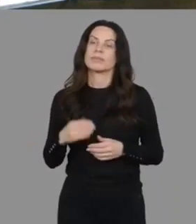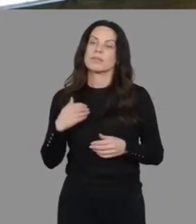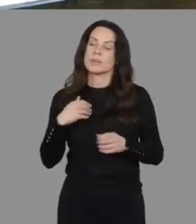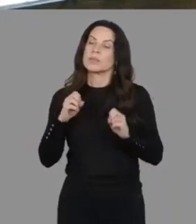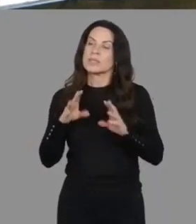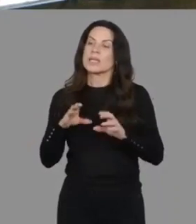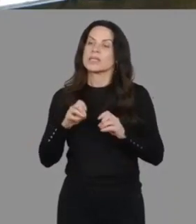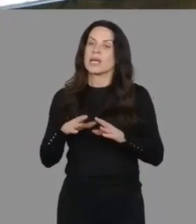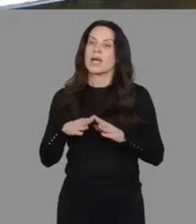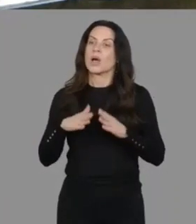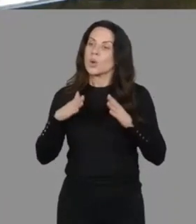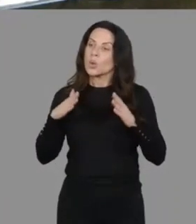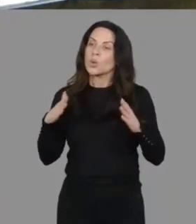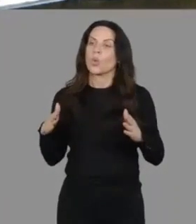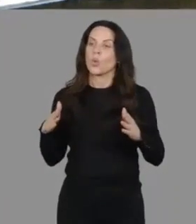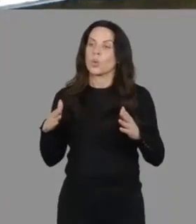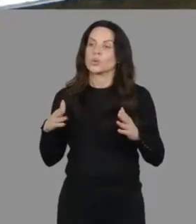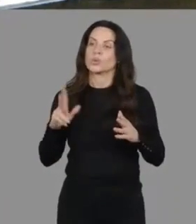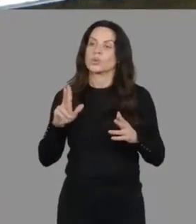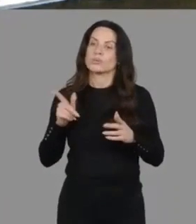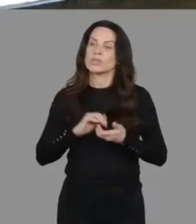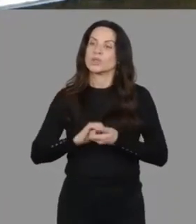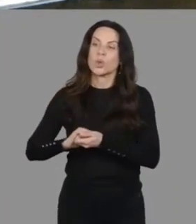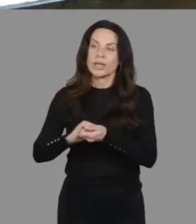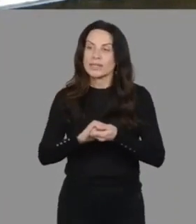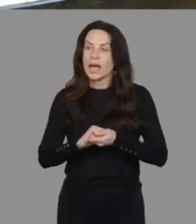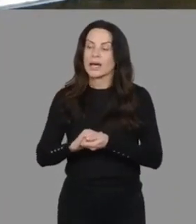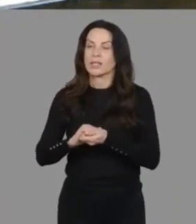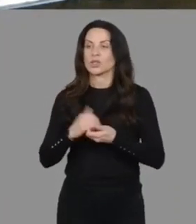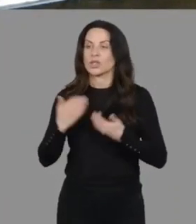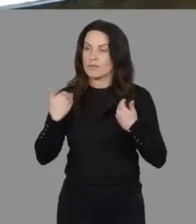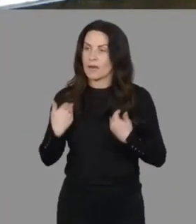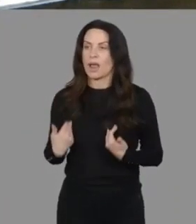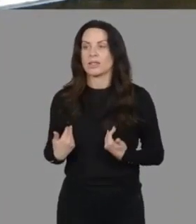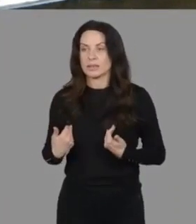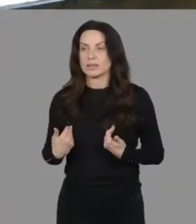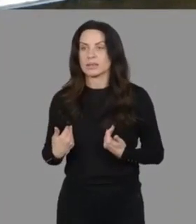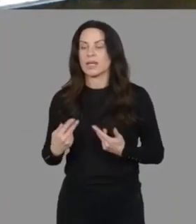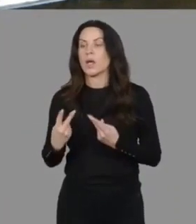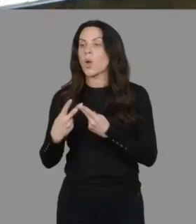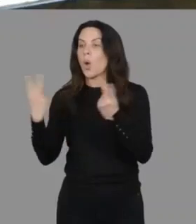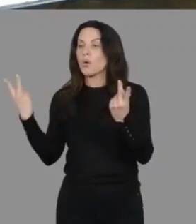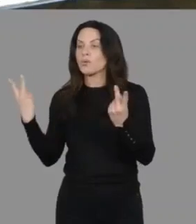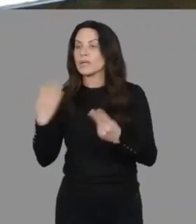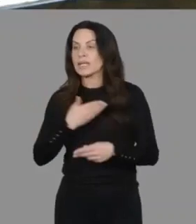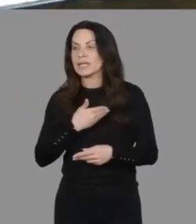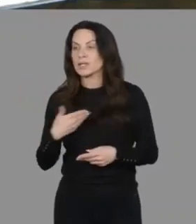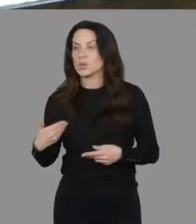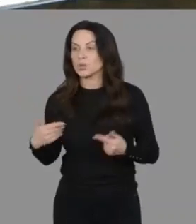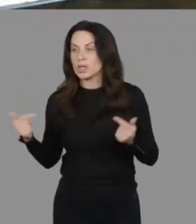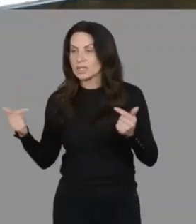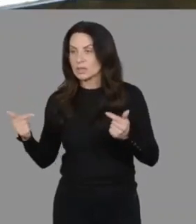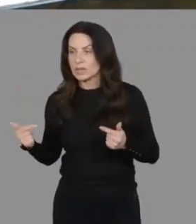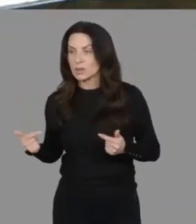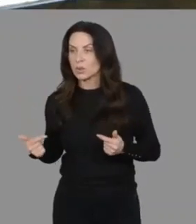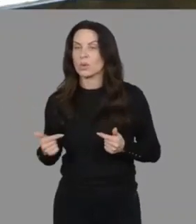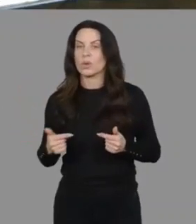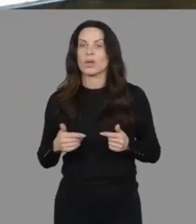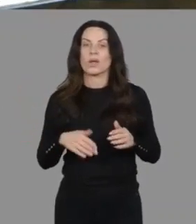Teil solidarisch gehandelt. Die öffentliche Gesundheitsversorgung, die gesamte